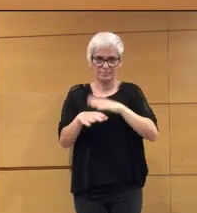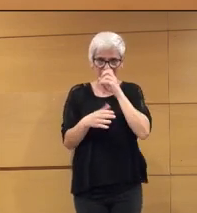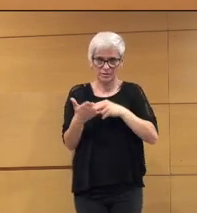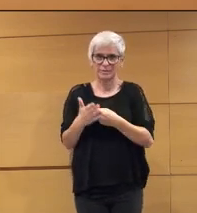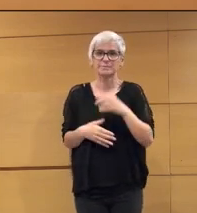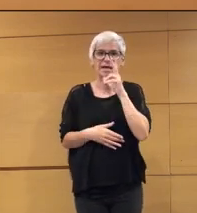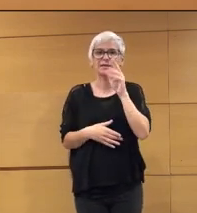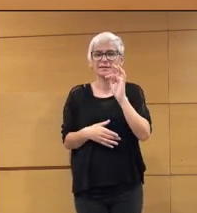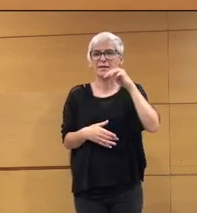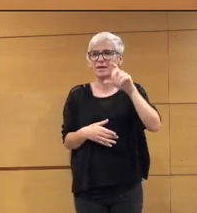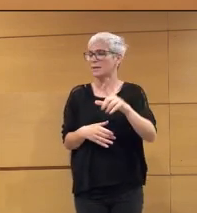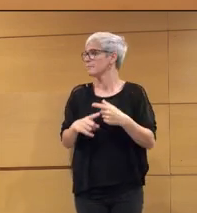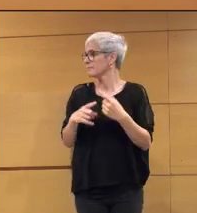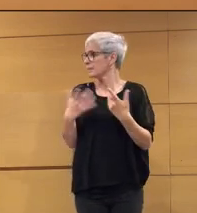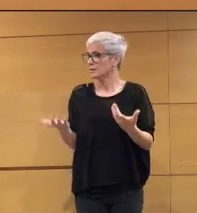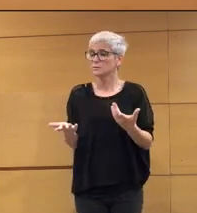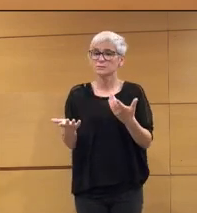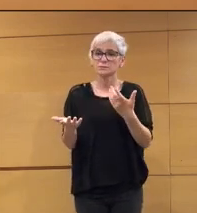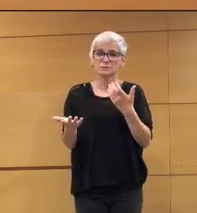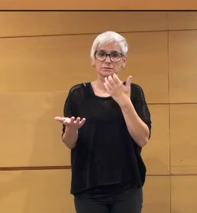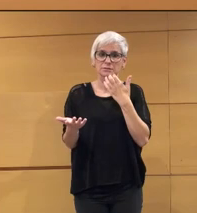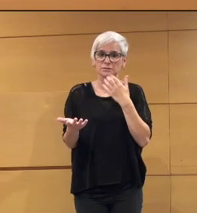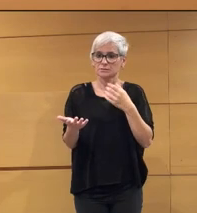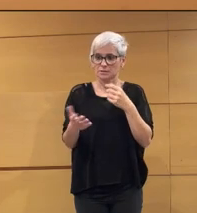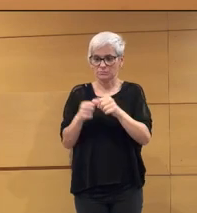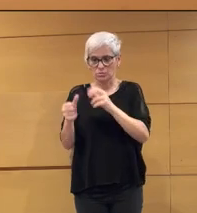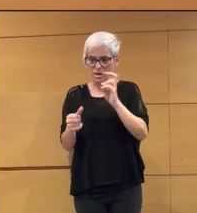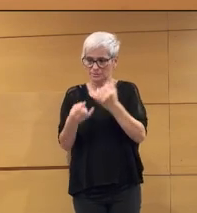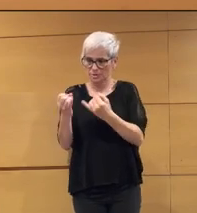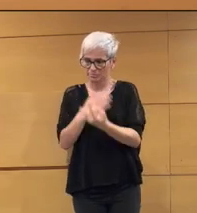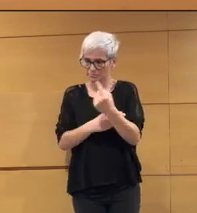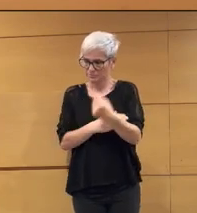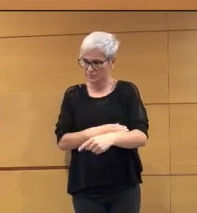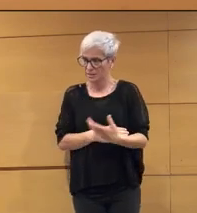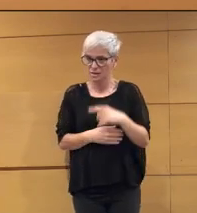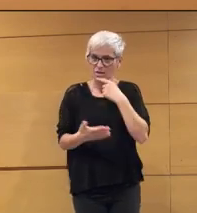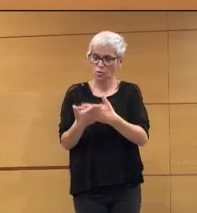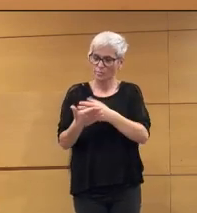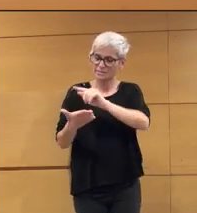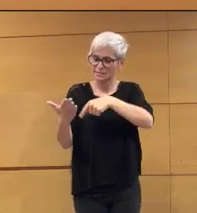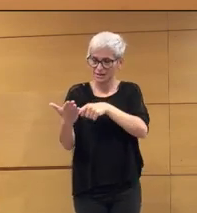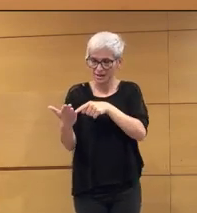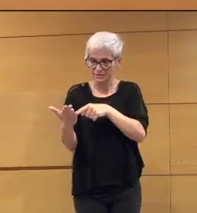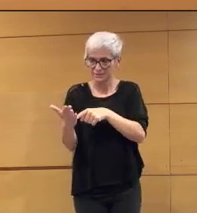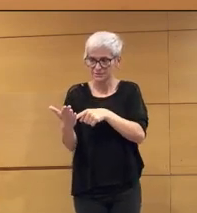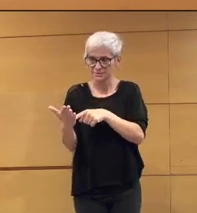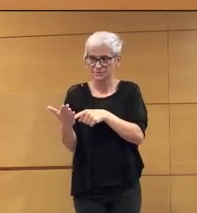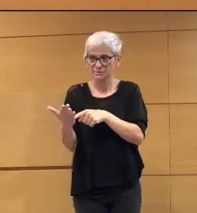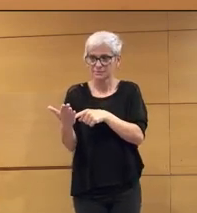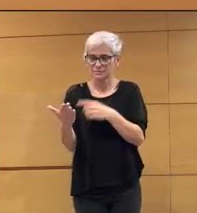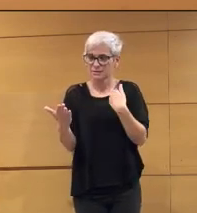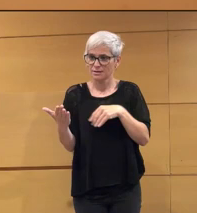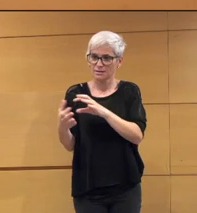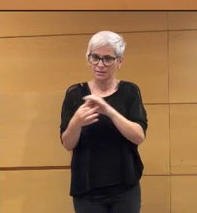teníem. El que no tenim solventat és l'altre problema, no? Que són els documents signats que hem de posar